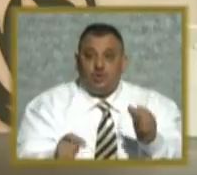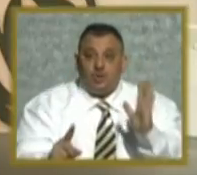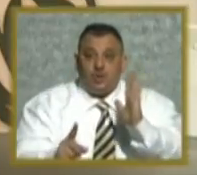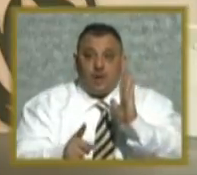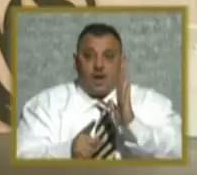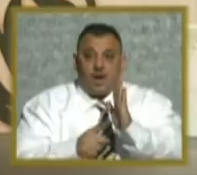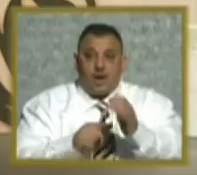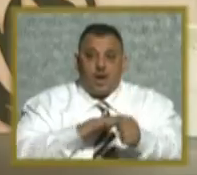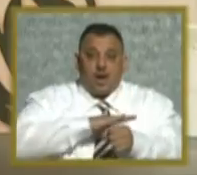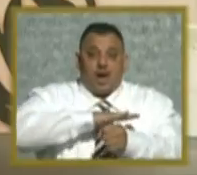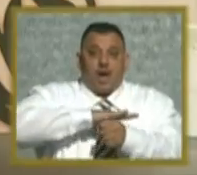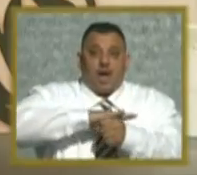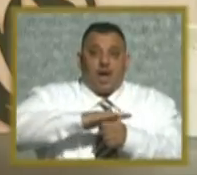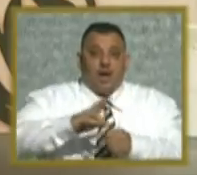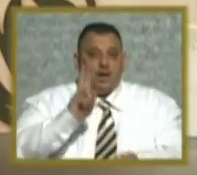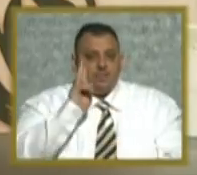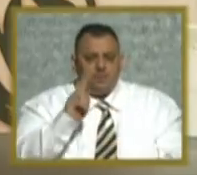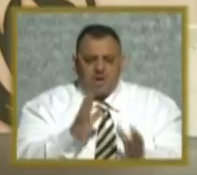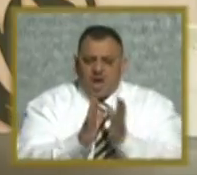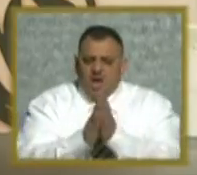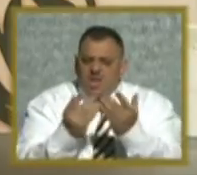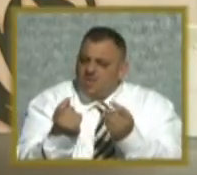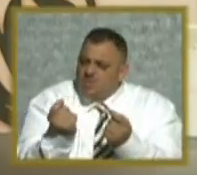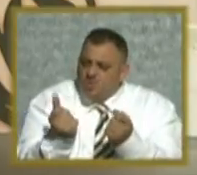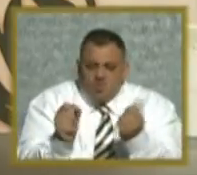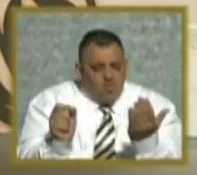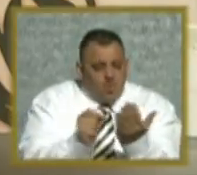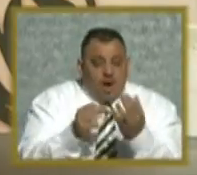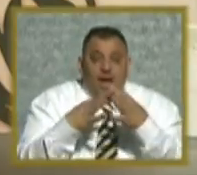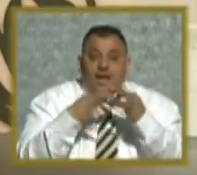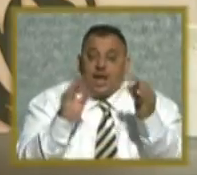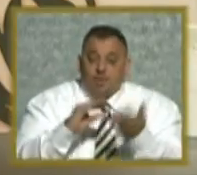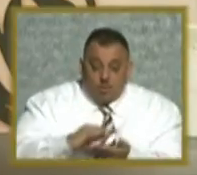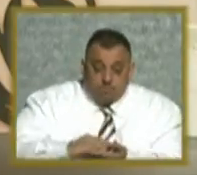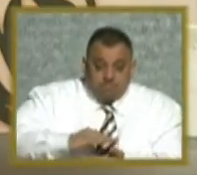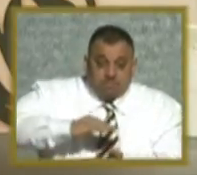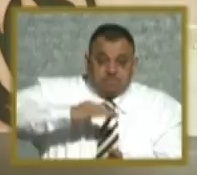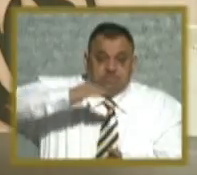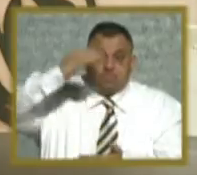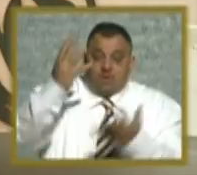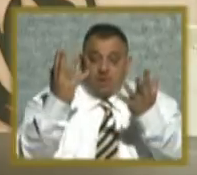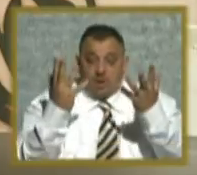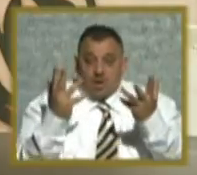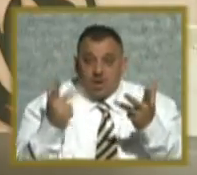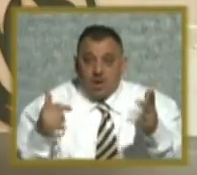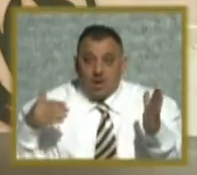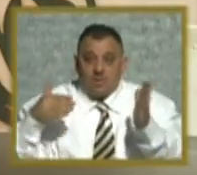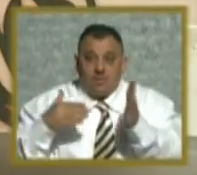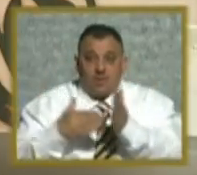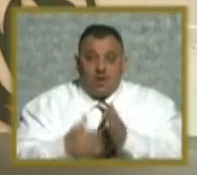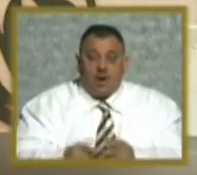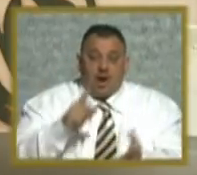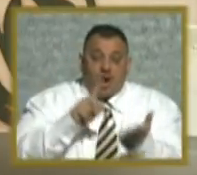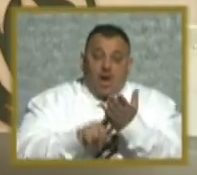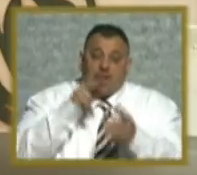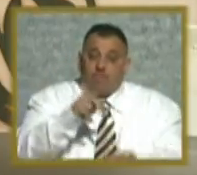المجرمين يوم القيامة، يقول ما لهذا الكتاب لا يغادر صغيرة ولا كبيرة إلا أحصاها ووجدوا ما عملوا حاضرا ولا